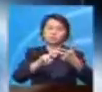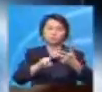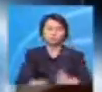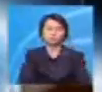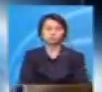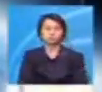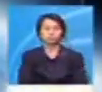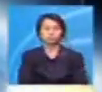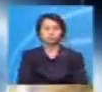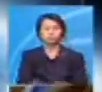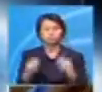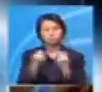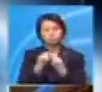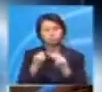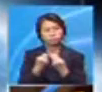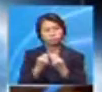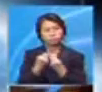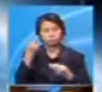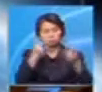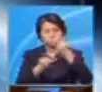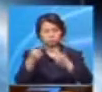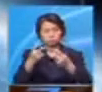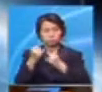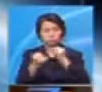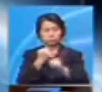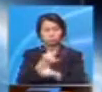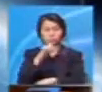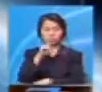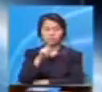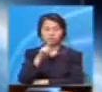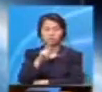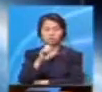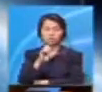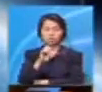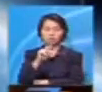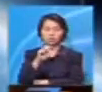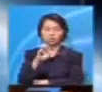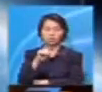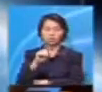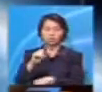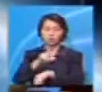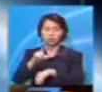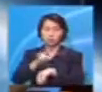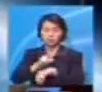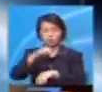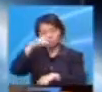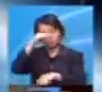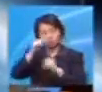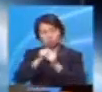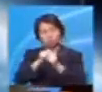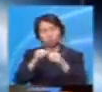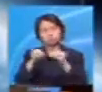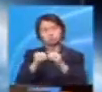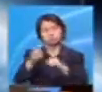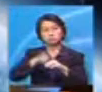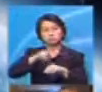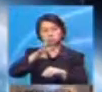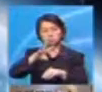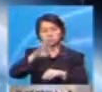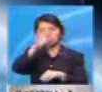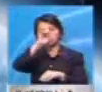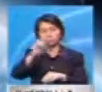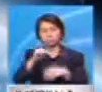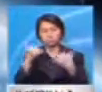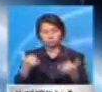Mesir jumlah pengunjung antarabangsa Legoland Malaysia Resort dijangka meningkat melebihi kadar 40% yang dicatatkan